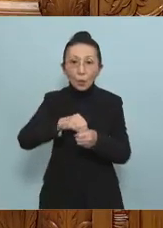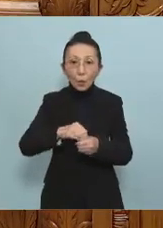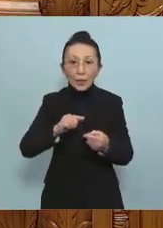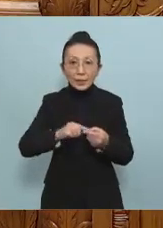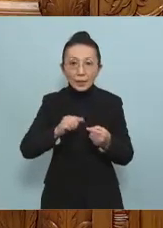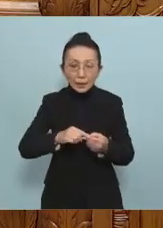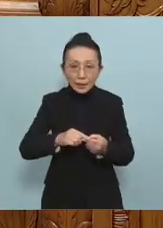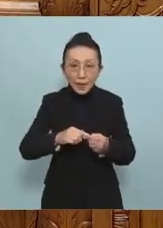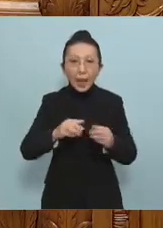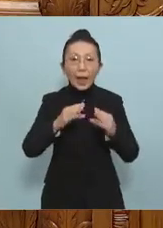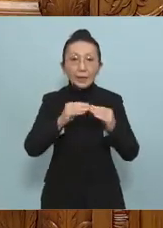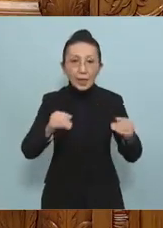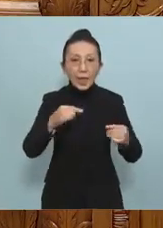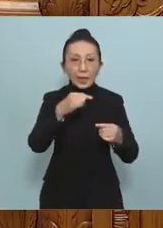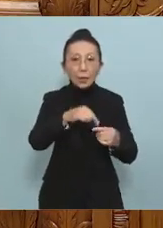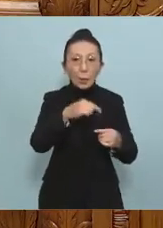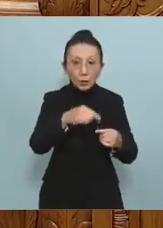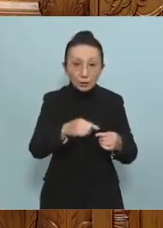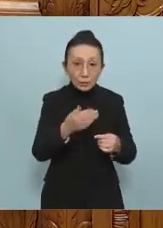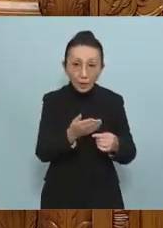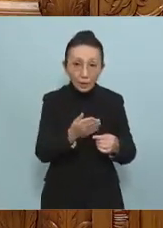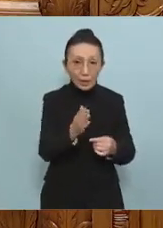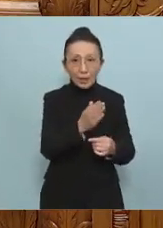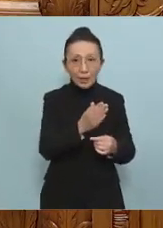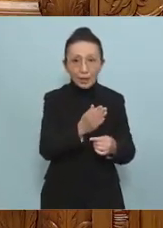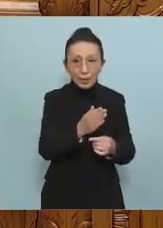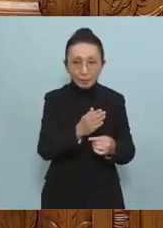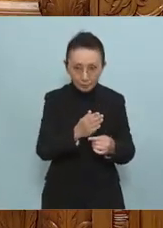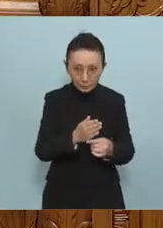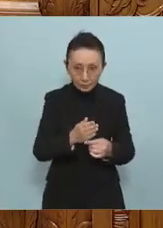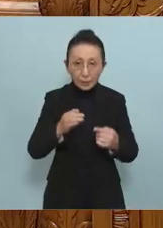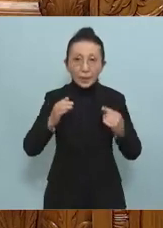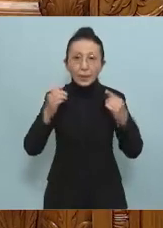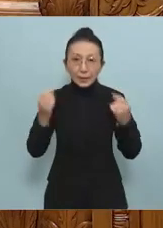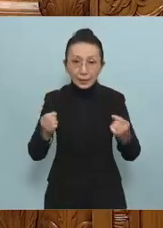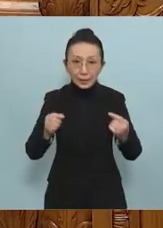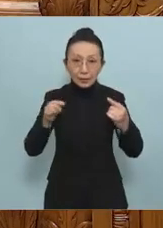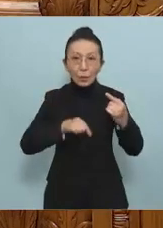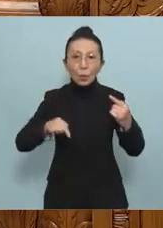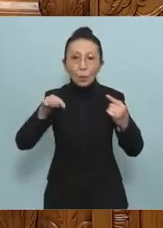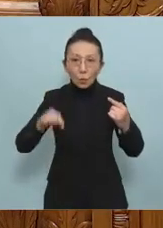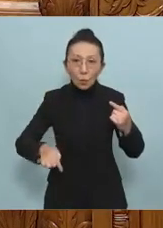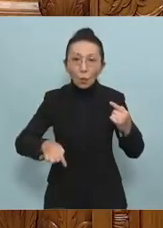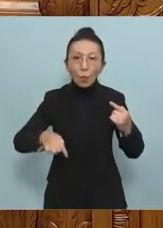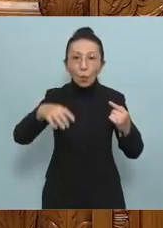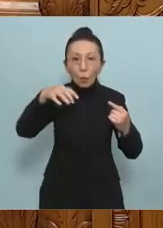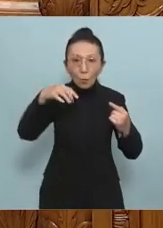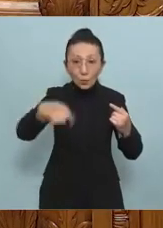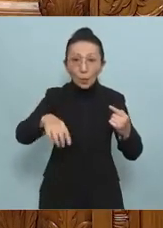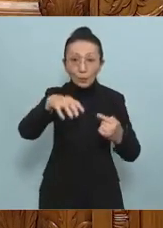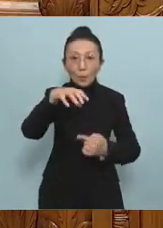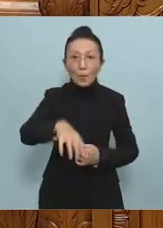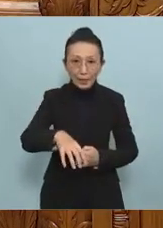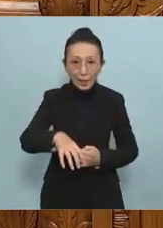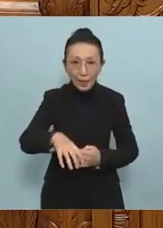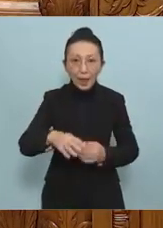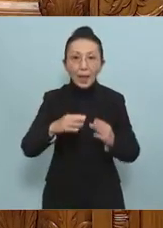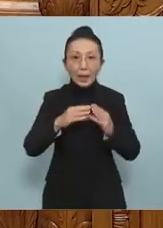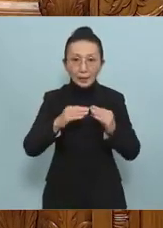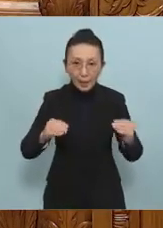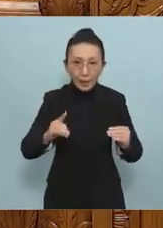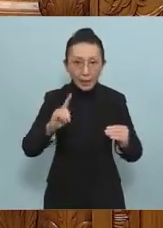異なります。子どもたちは、公教育で性や生殖についての科学的な知識